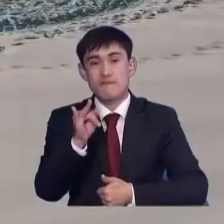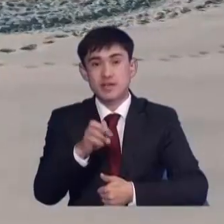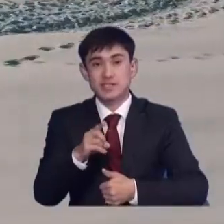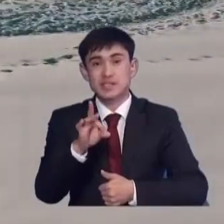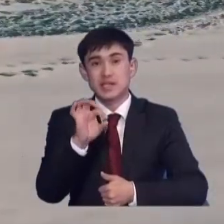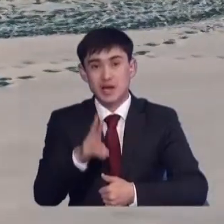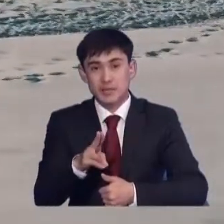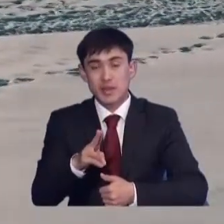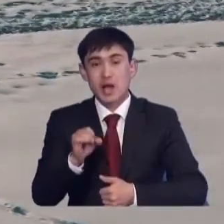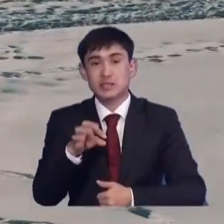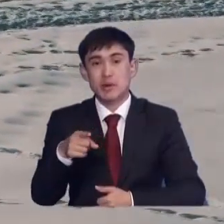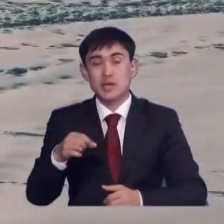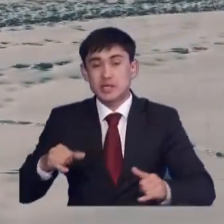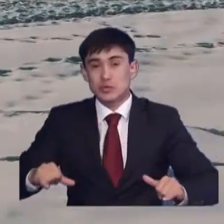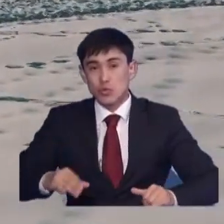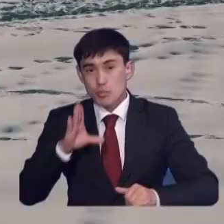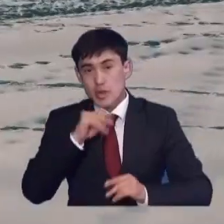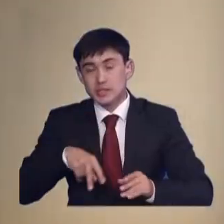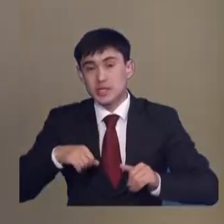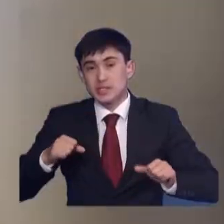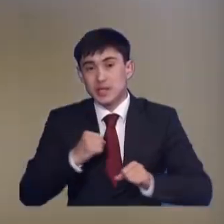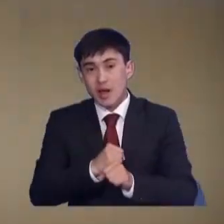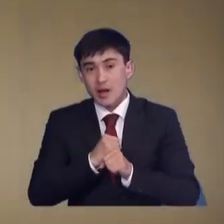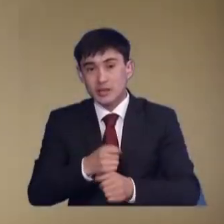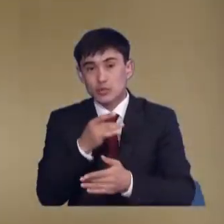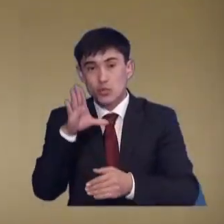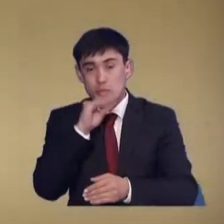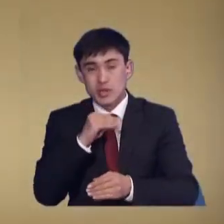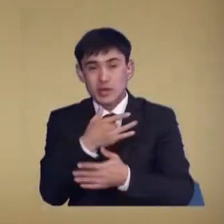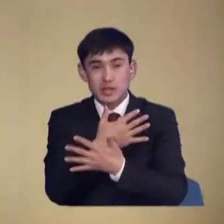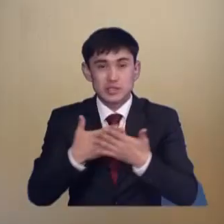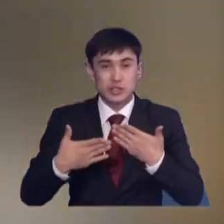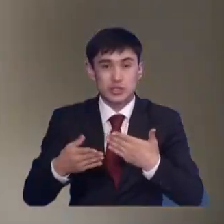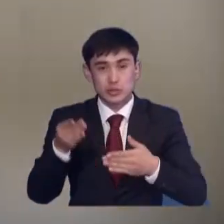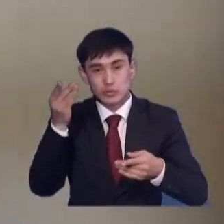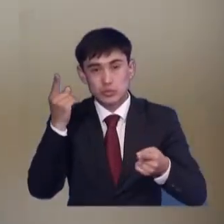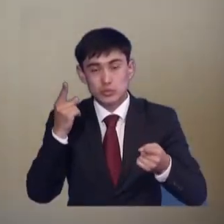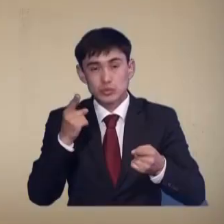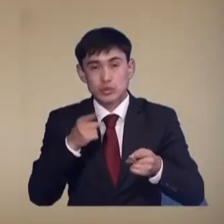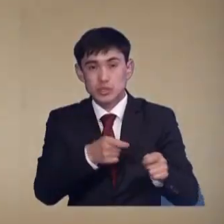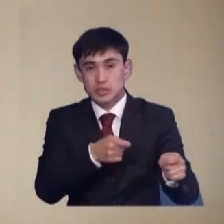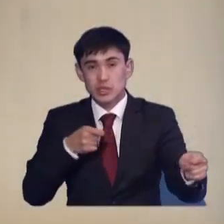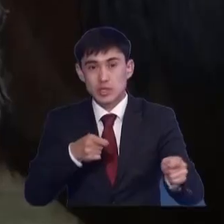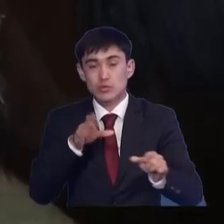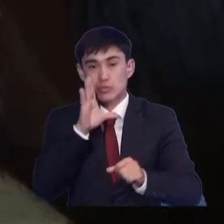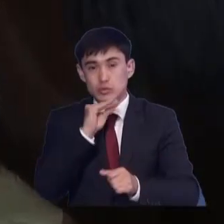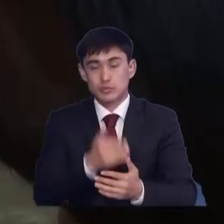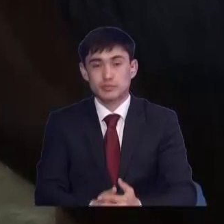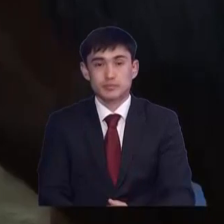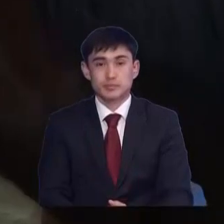саке. Асимай не просто скачет на лошади, она умело исполняет различные трюки и даже на скаку стреляет из лука.